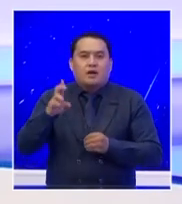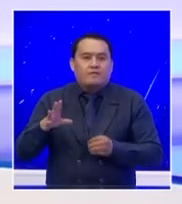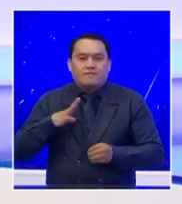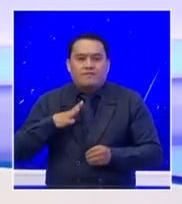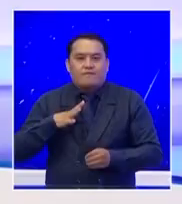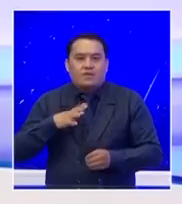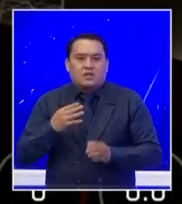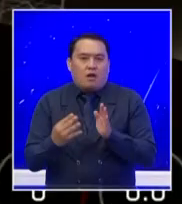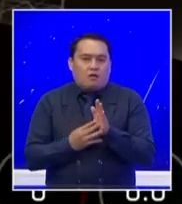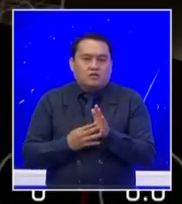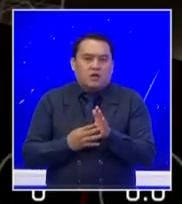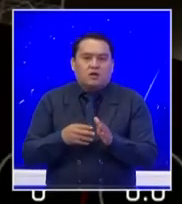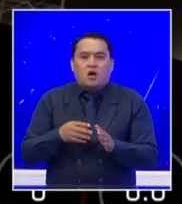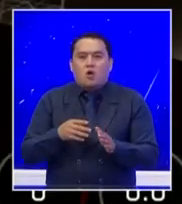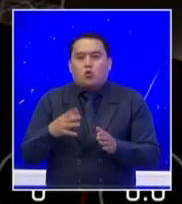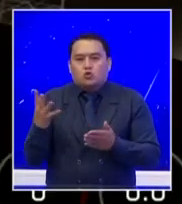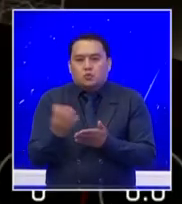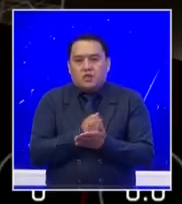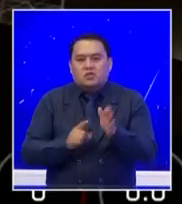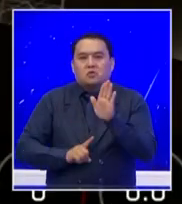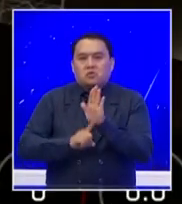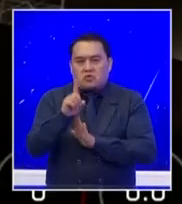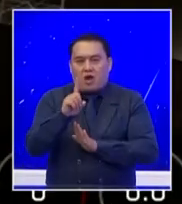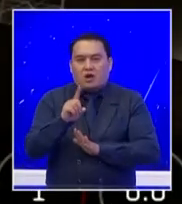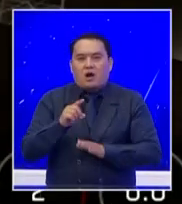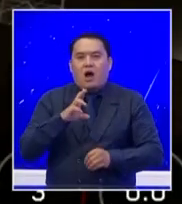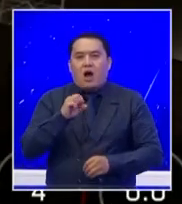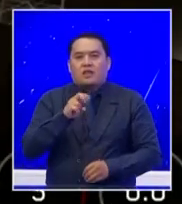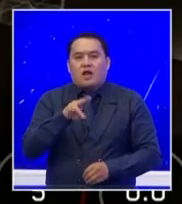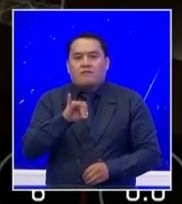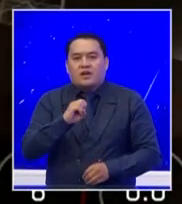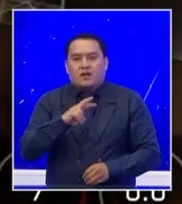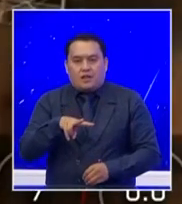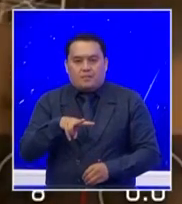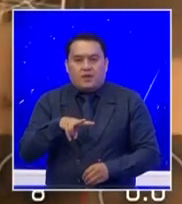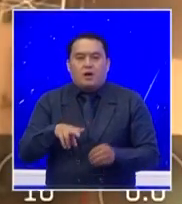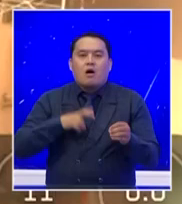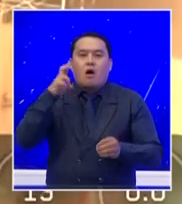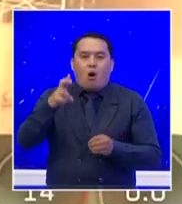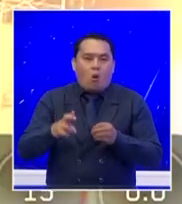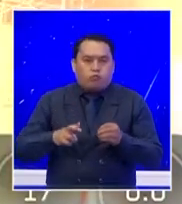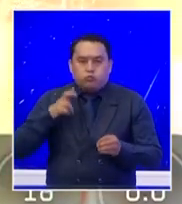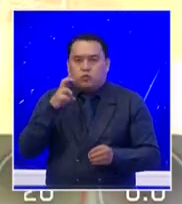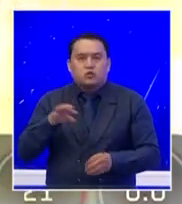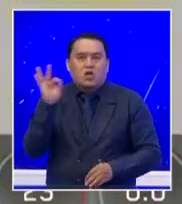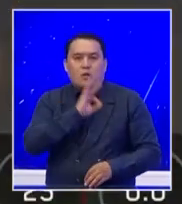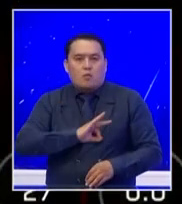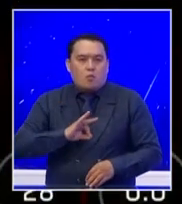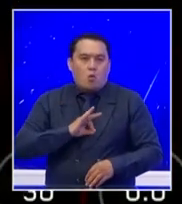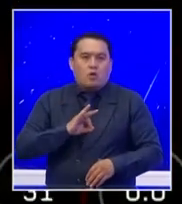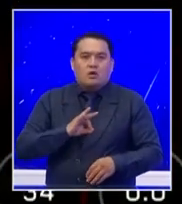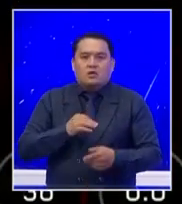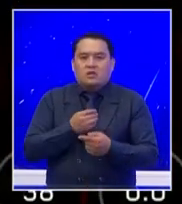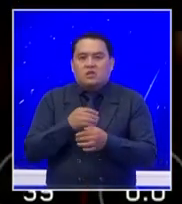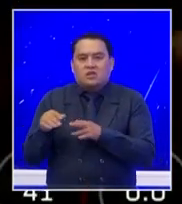Ракета-носитель Falcon 9 со спутниками на борту успешно стартовала с мыса Канаверал. На орбите Starlink будет использовать бортовые